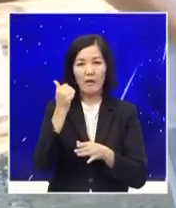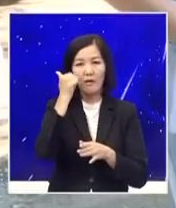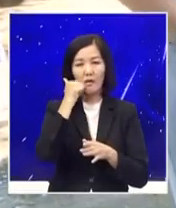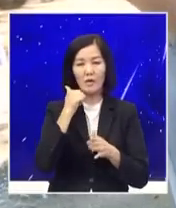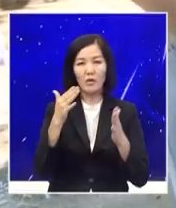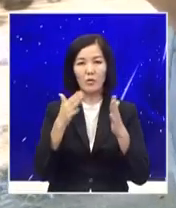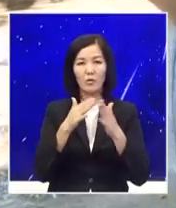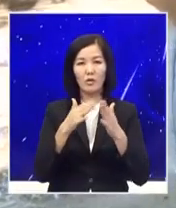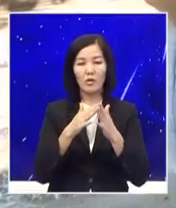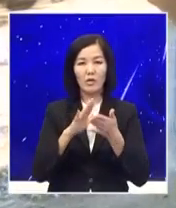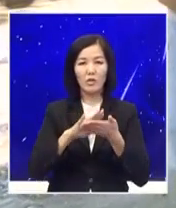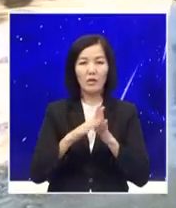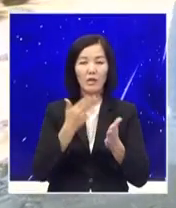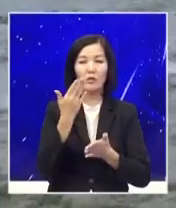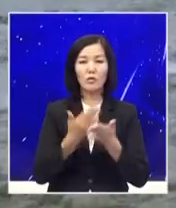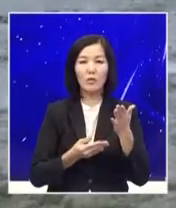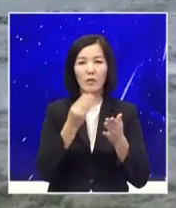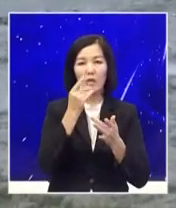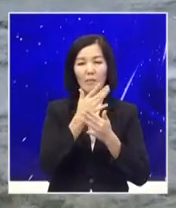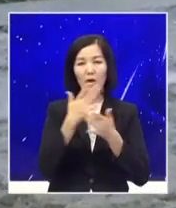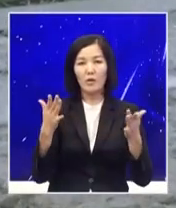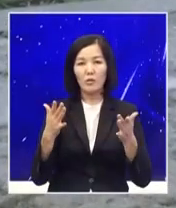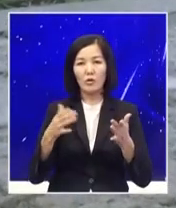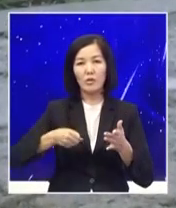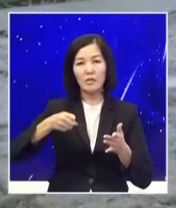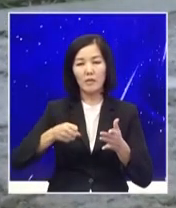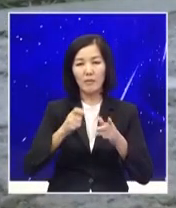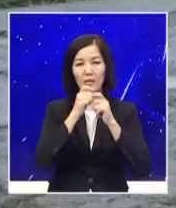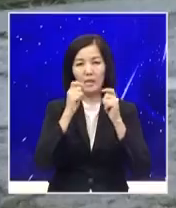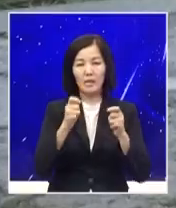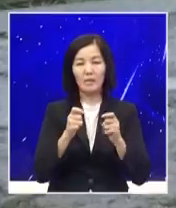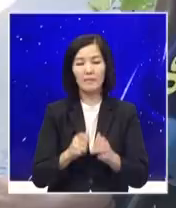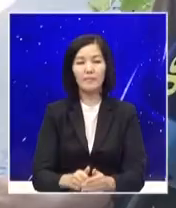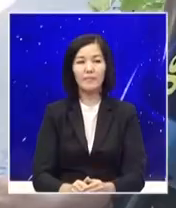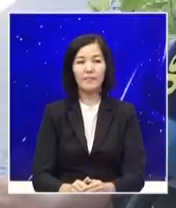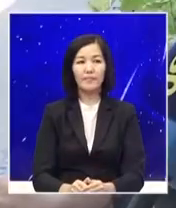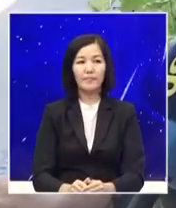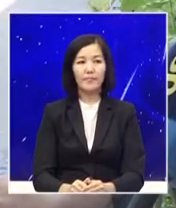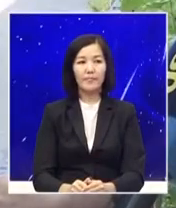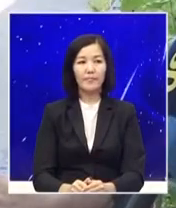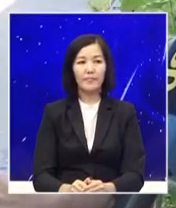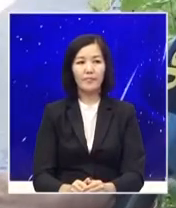қал жағдайын біліп, азық толы себеттерін таратты. Үлкенден баталы бізге тілегін естіді.